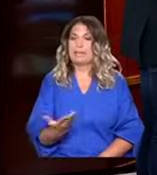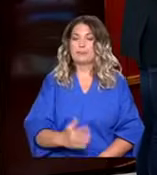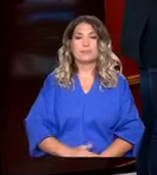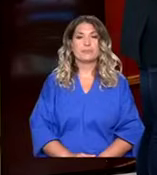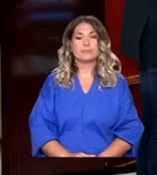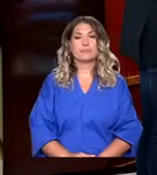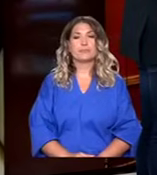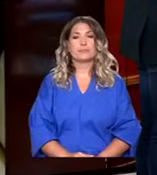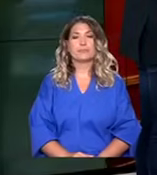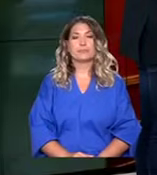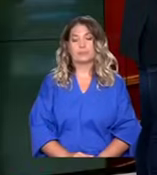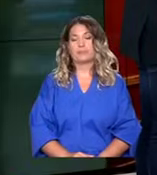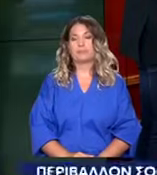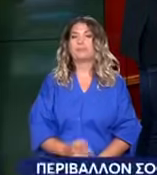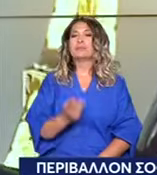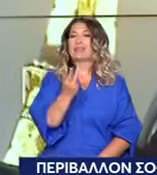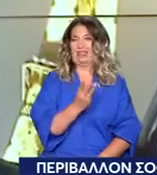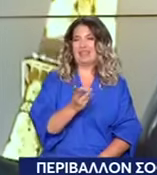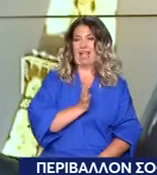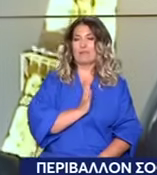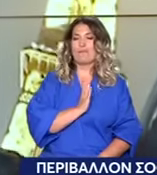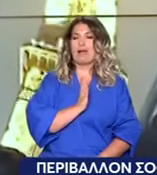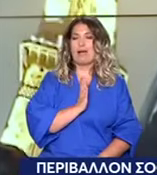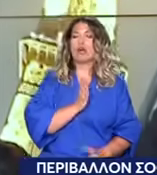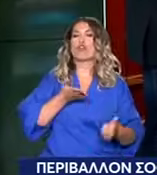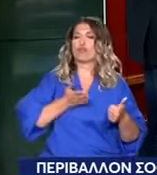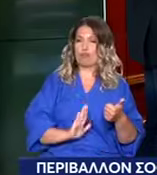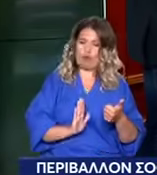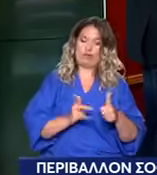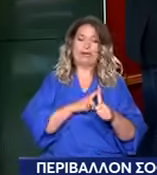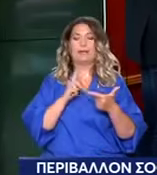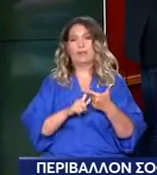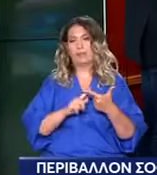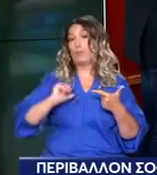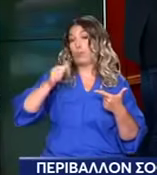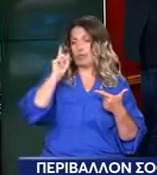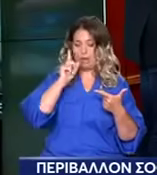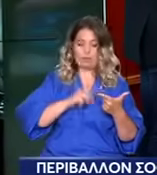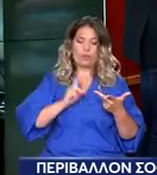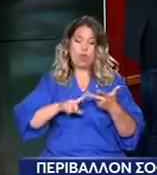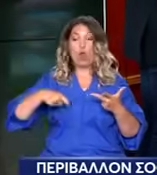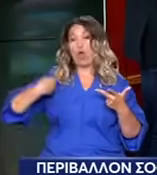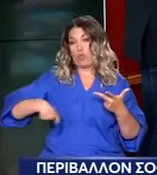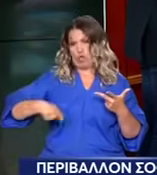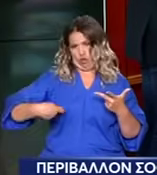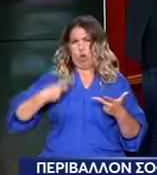την προηγούμενη Τρίτη πήγαν στο σπίτι η κόρη από τον πρώτο γάμο, η πρώην σύζυγος και ο δικηγόρος από το